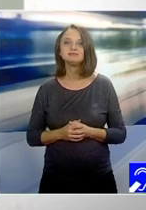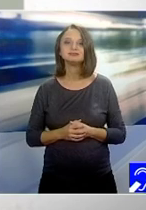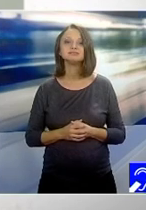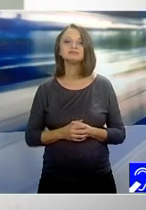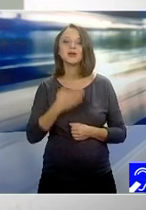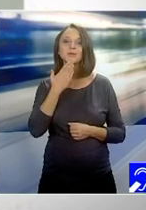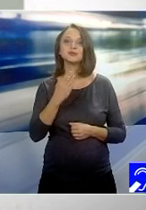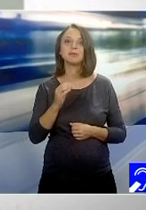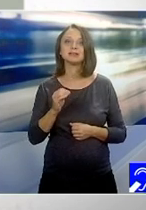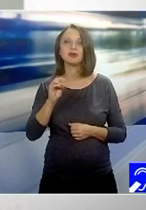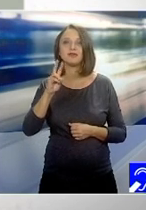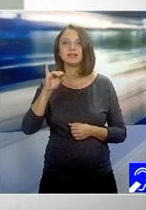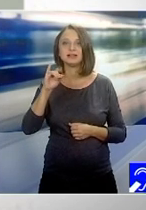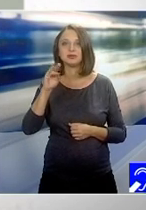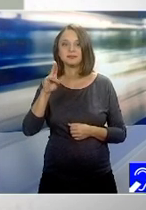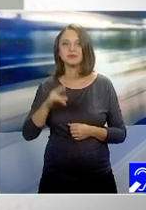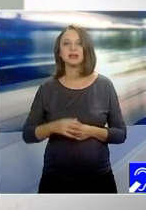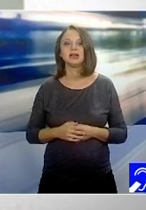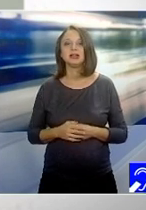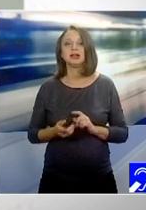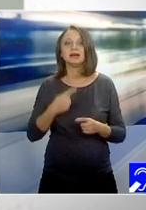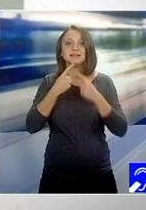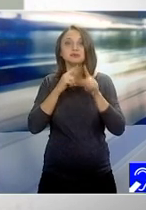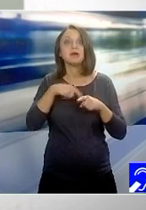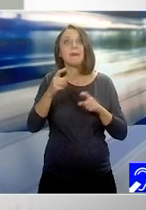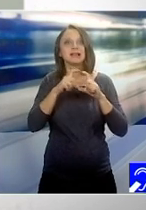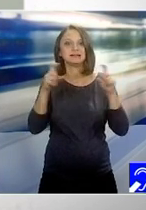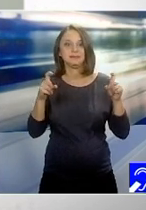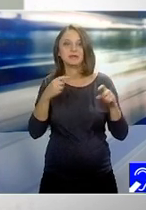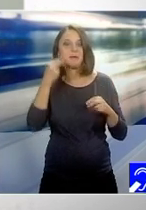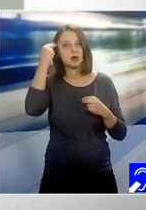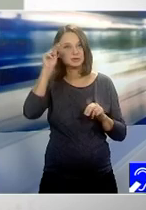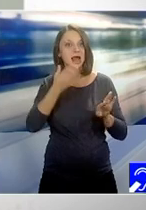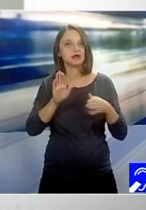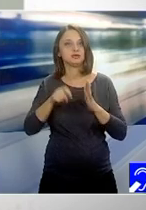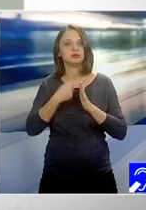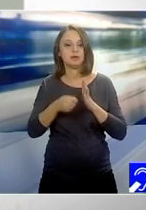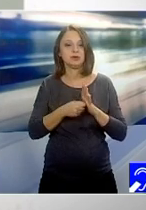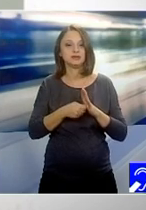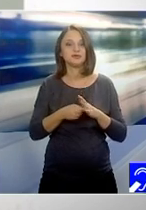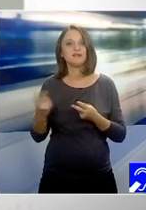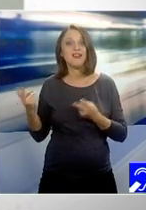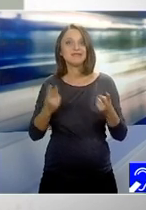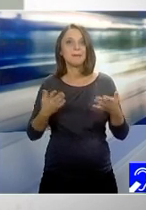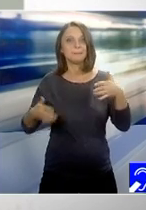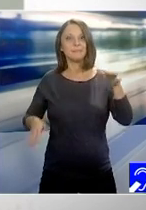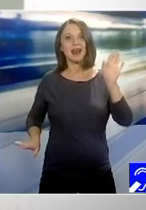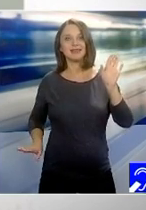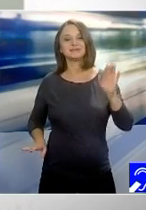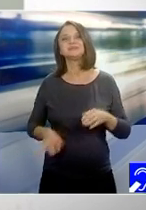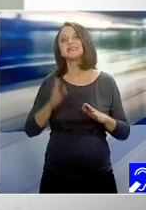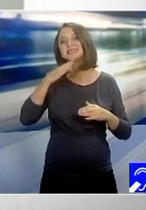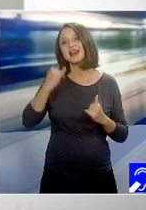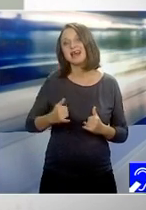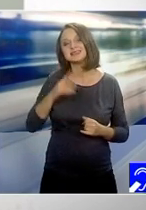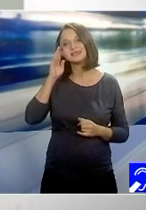Ovidiu. Trecem acum la un alt subiect. Și așa cum v-am anunțat la începutul emisiunii, vă invităm la balet, deoarece în aceste zile